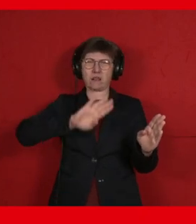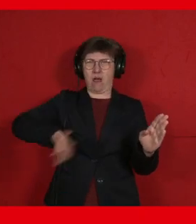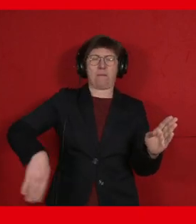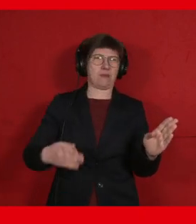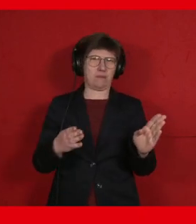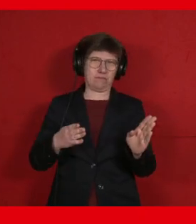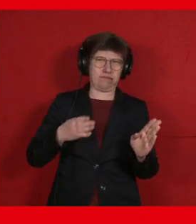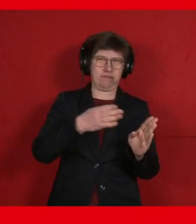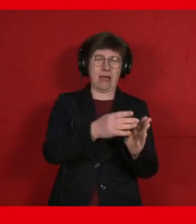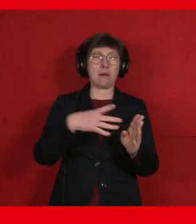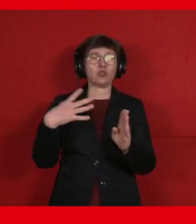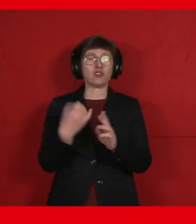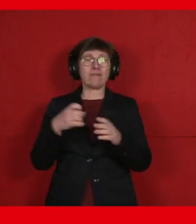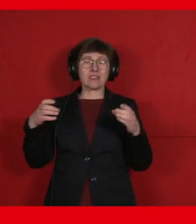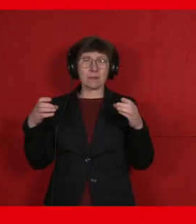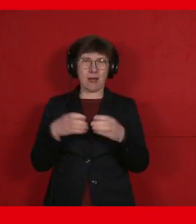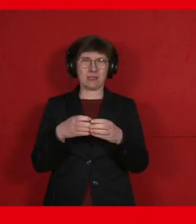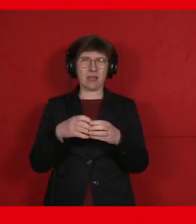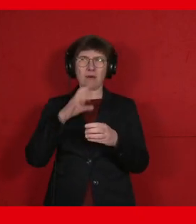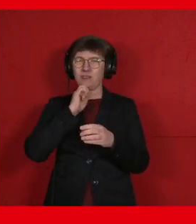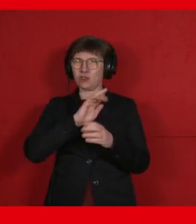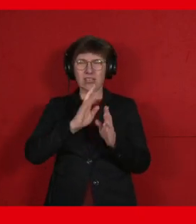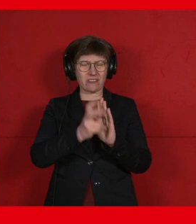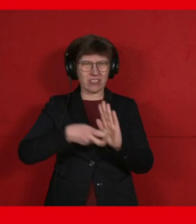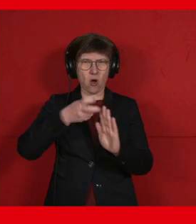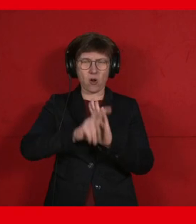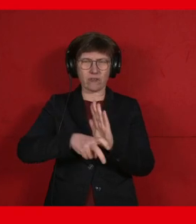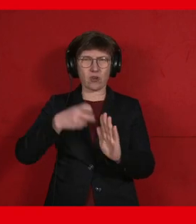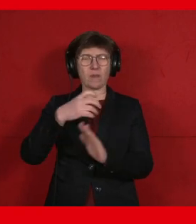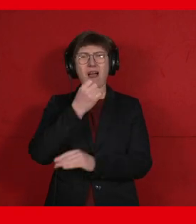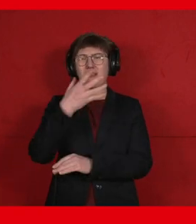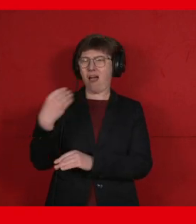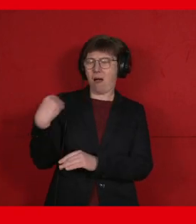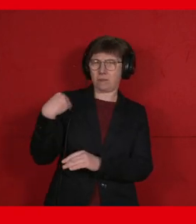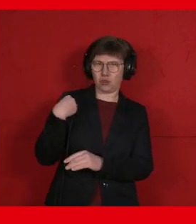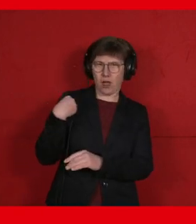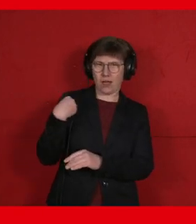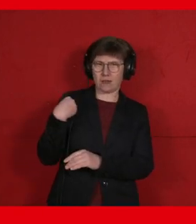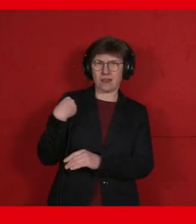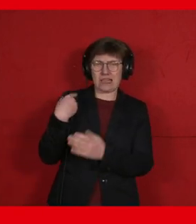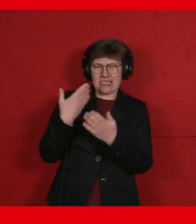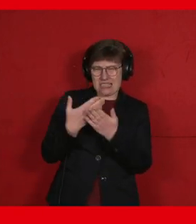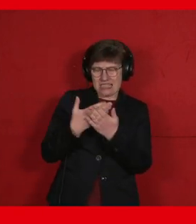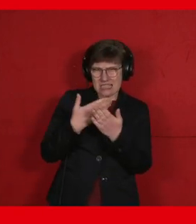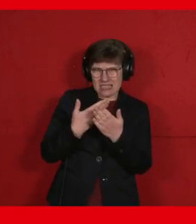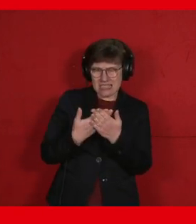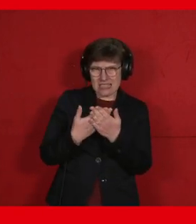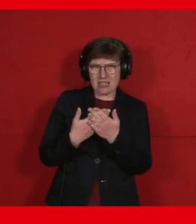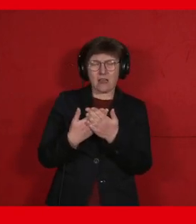wir gemeinsam hinkriegen. Und ich will nicht alles wiederholen, aber es ist sehr deutlich geworden, dass wir bei diesem